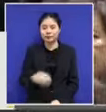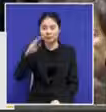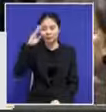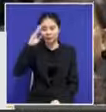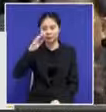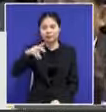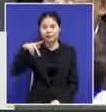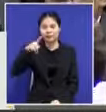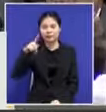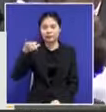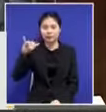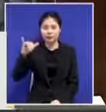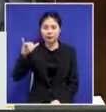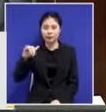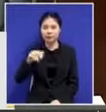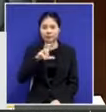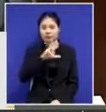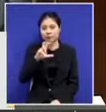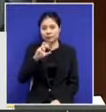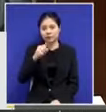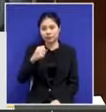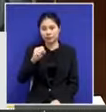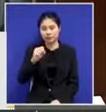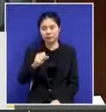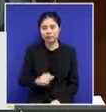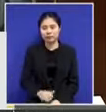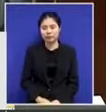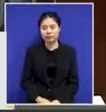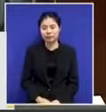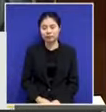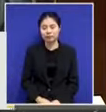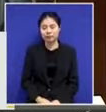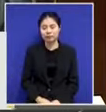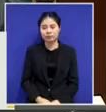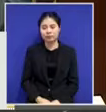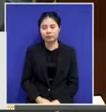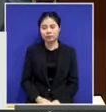ครับ 310นายประมวลพงษ์ถาวราเดช